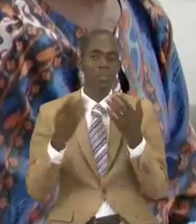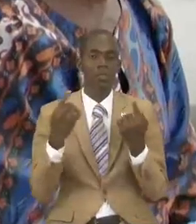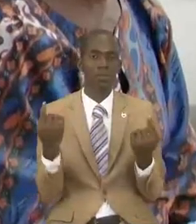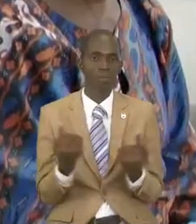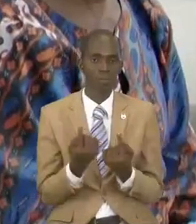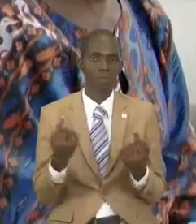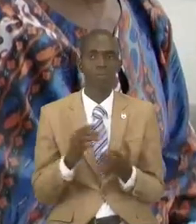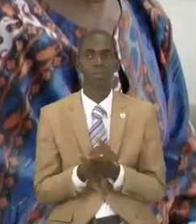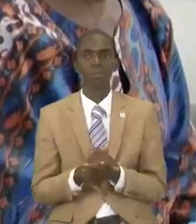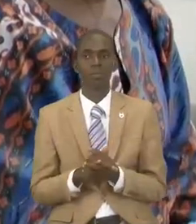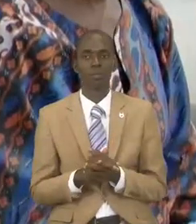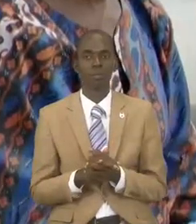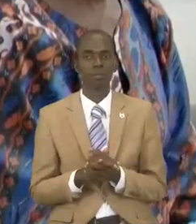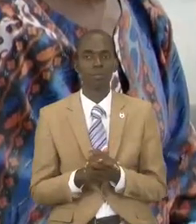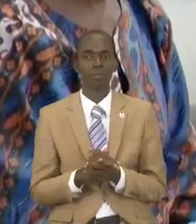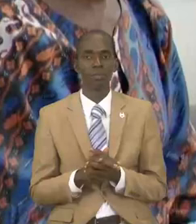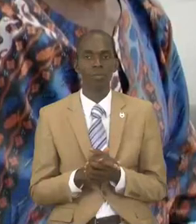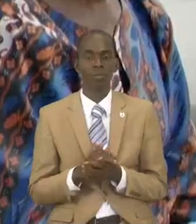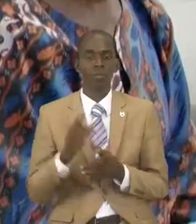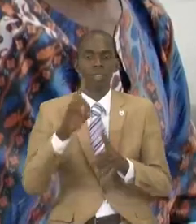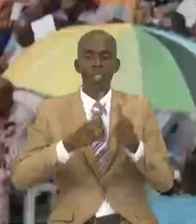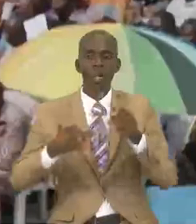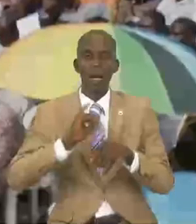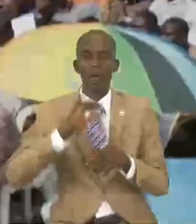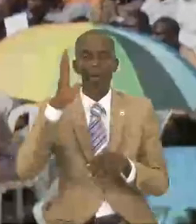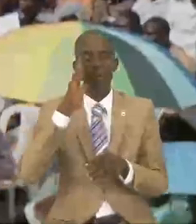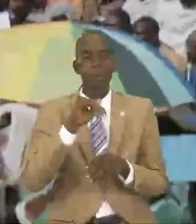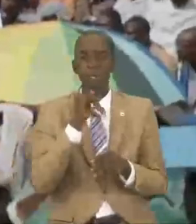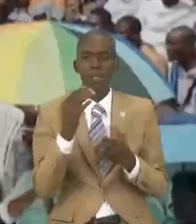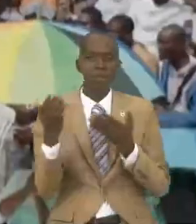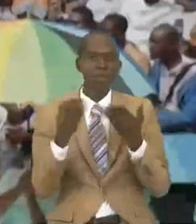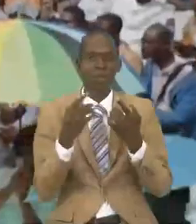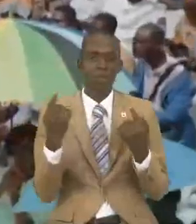tu ne vas plus être esclave du péché. Je ne vais plus servir le péché.